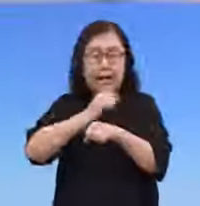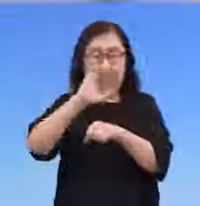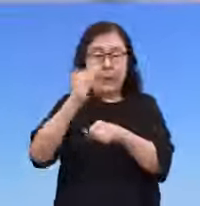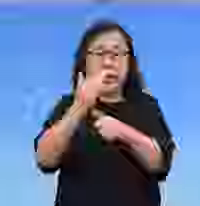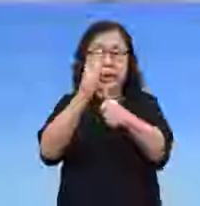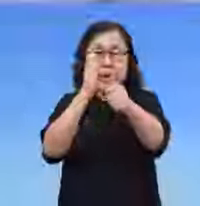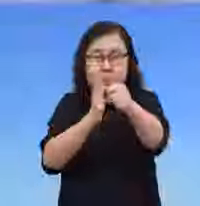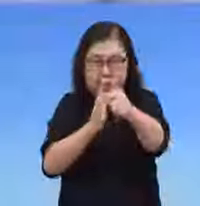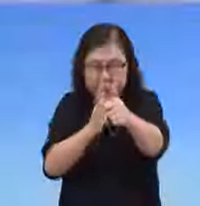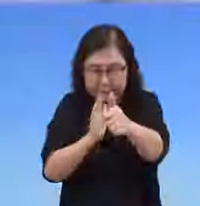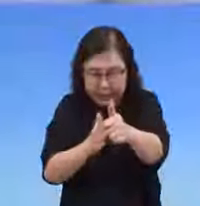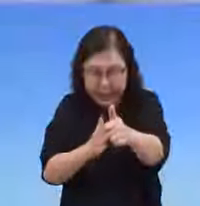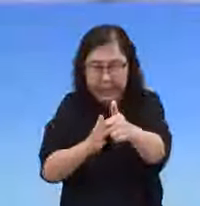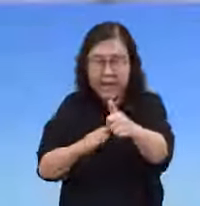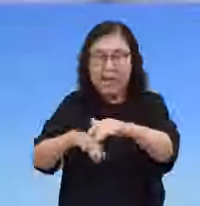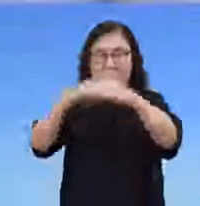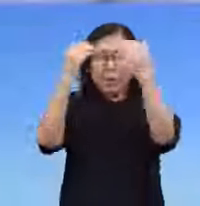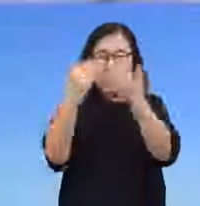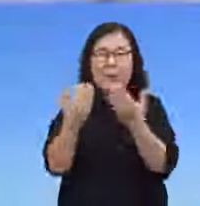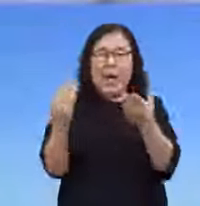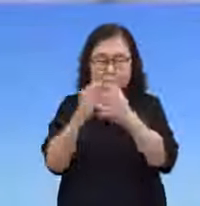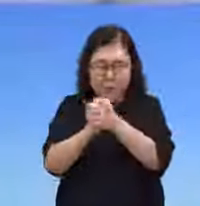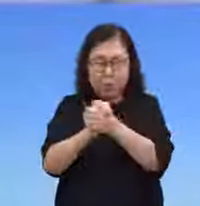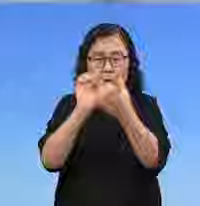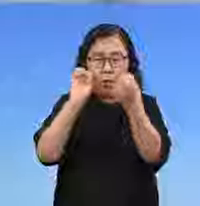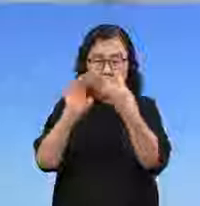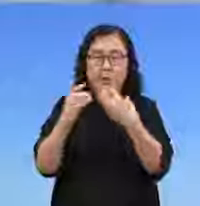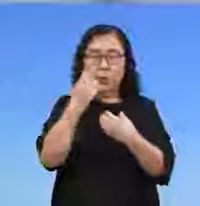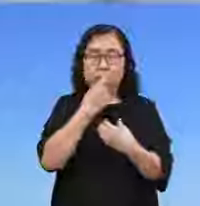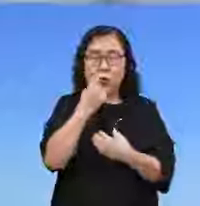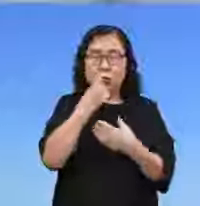여기저기서 지금 아멘의 소리가 퍼져나가고 있으리라고 믿습니다.